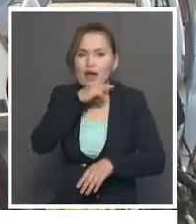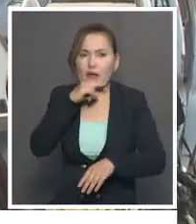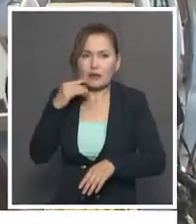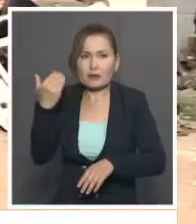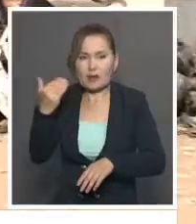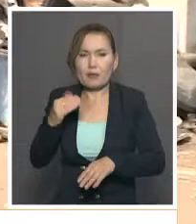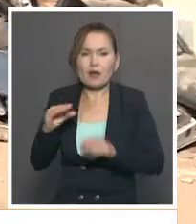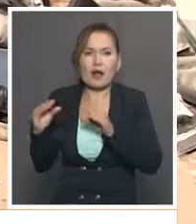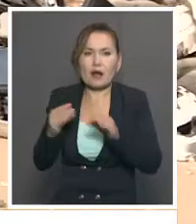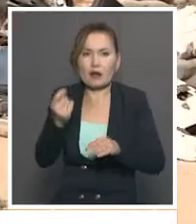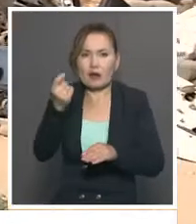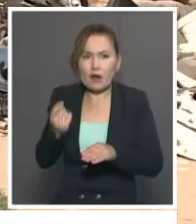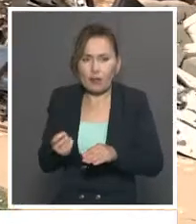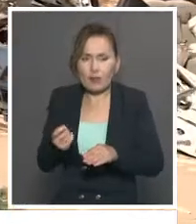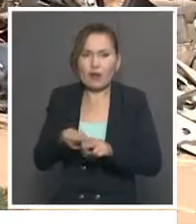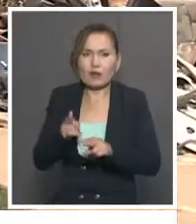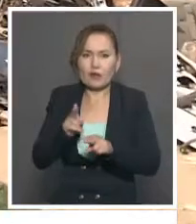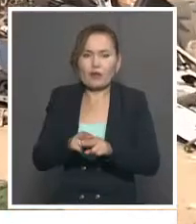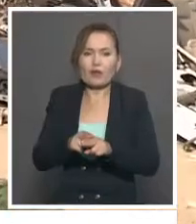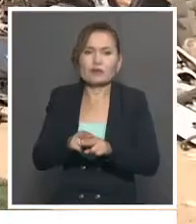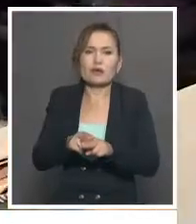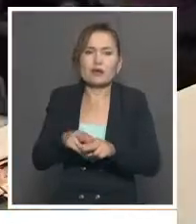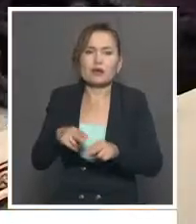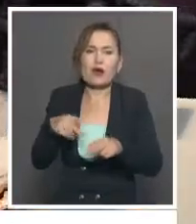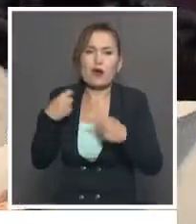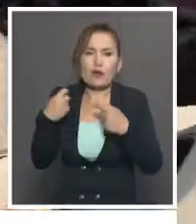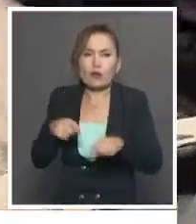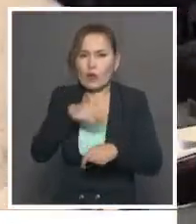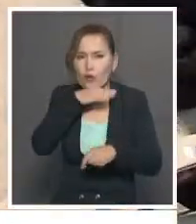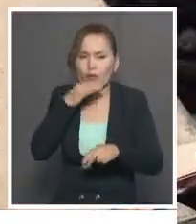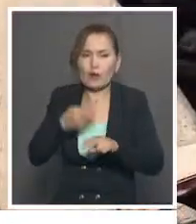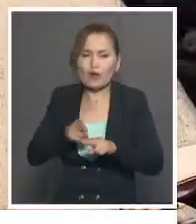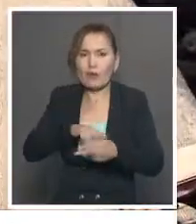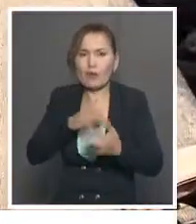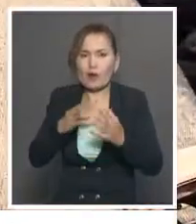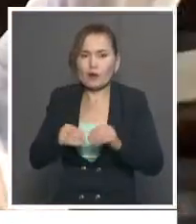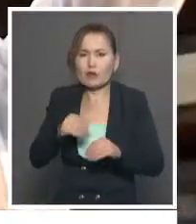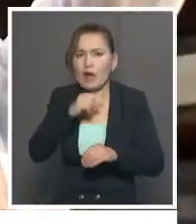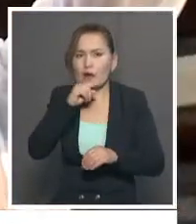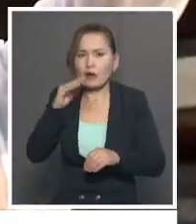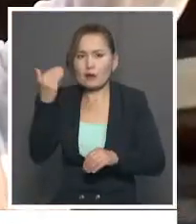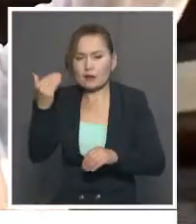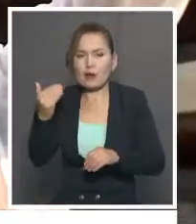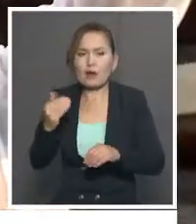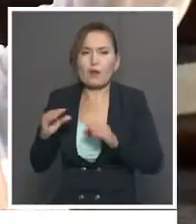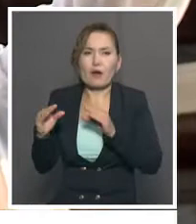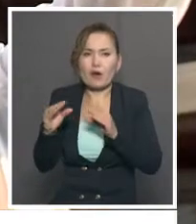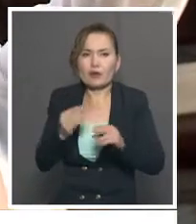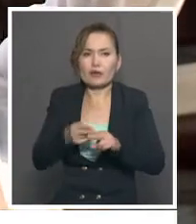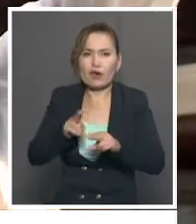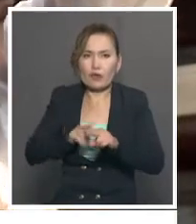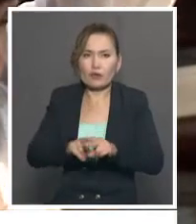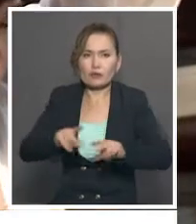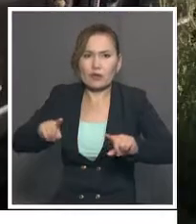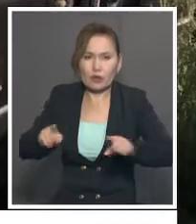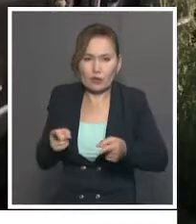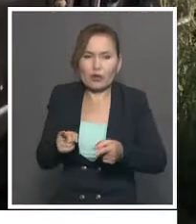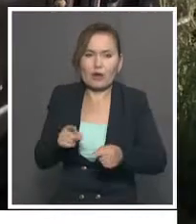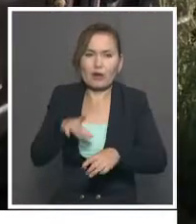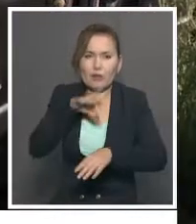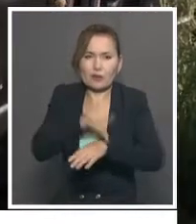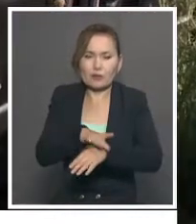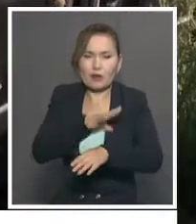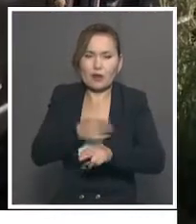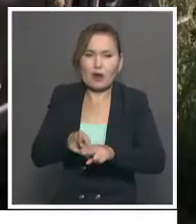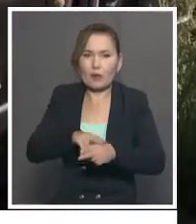арзан болғандықтан сатып алушылар да тез табылады. Мәселен, жуырда ғана көрші елде жоғалған автокөлікті құқық қорғаушылар Хромтау ауданынан тапты. Мерседесті